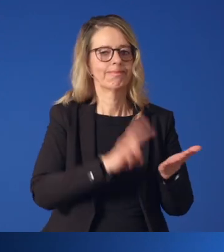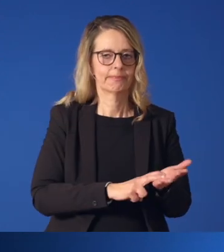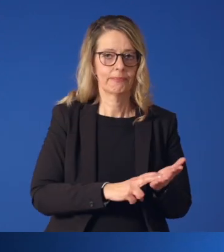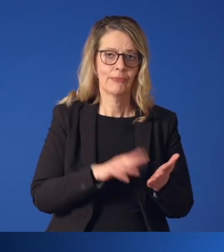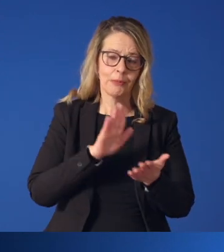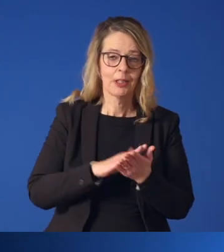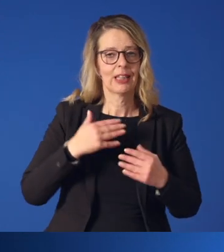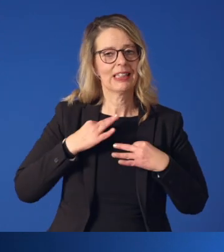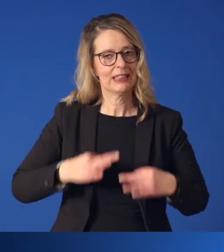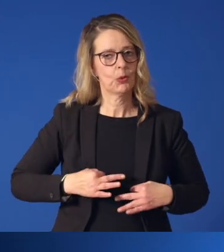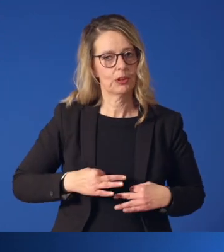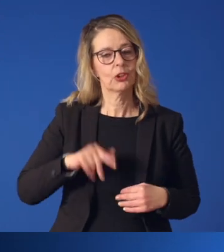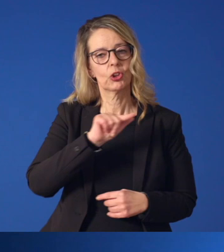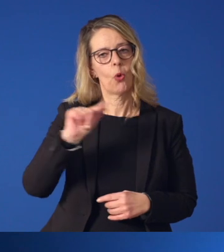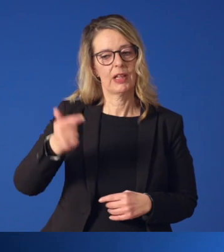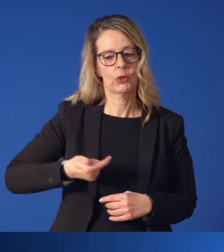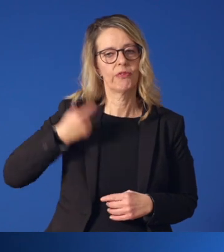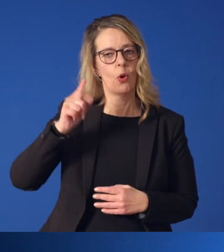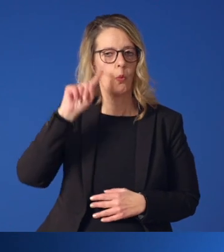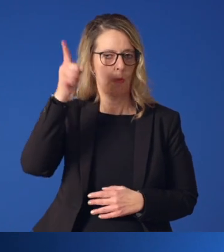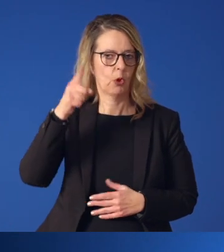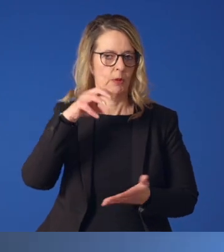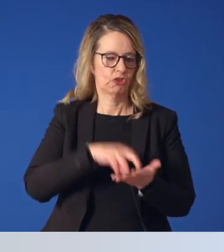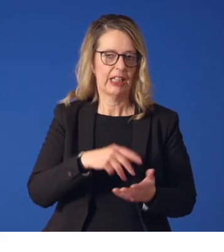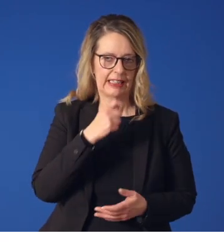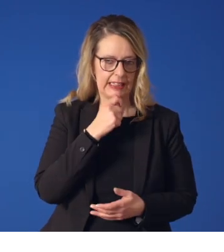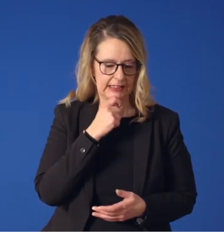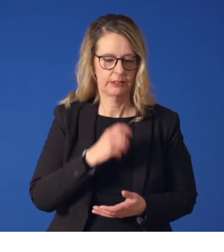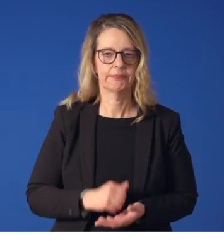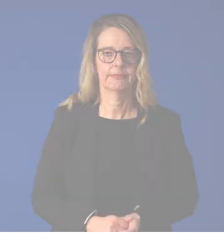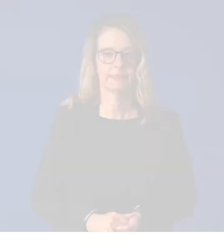Bitte bleiben Sie gesund, Ihr Thomas Kufen, Oberbürgermeister der Stadt Essen.